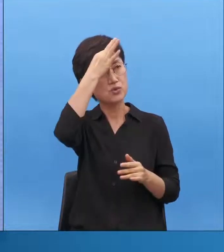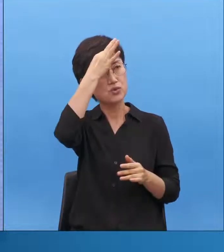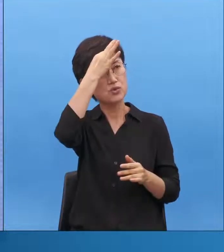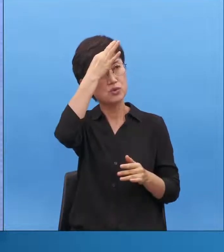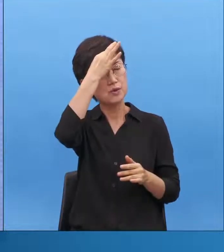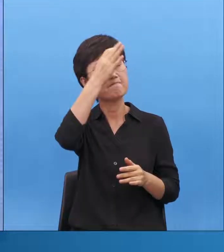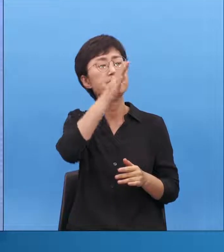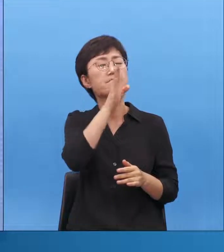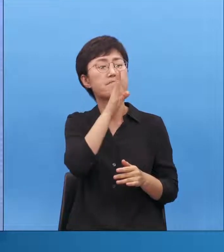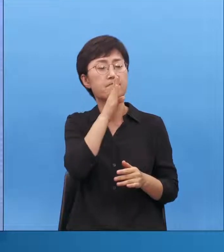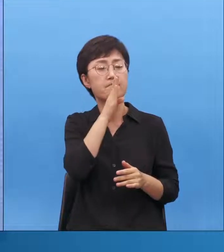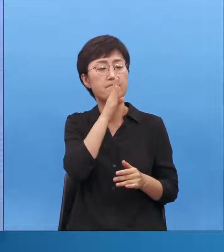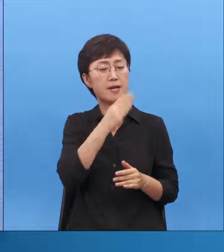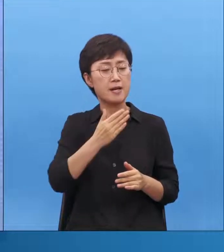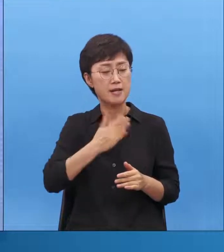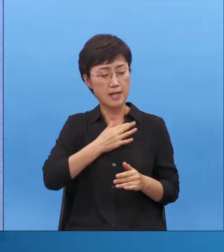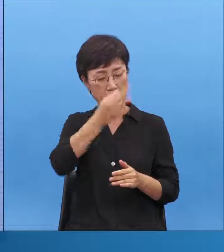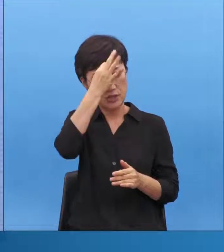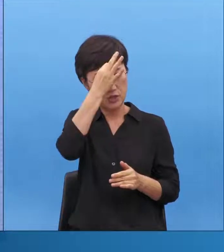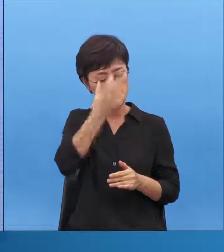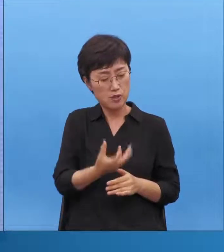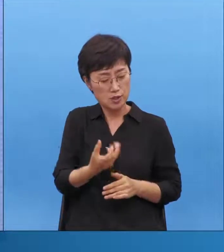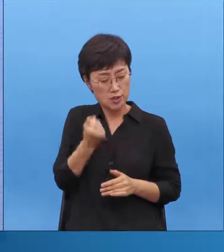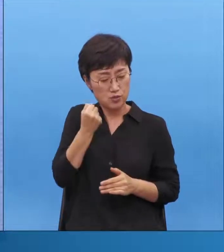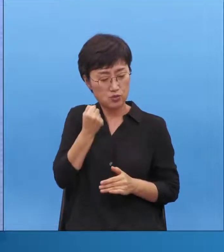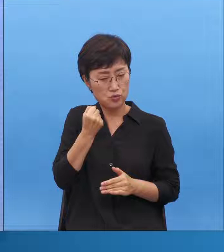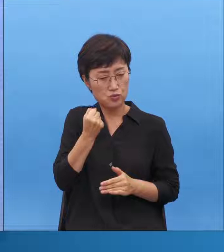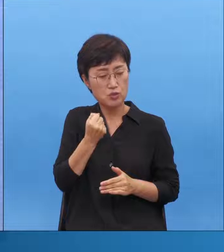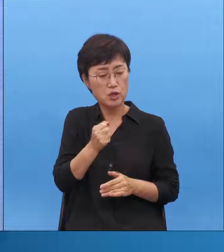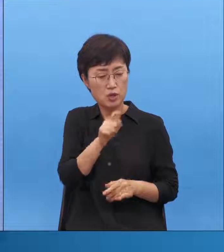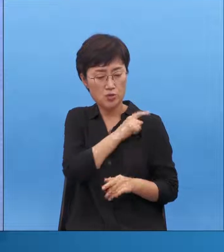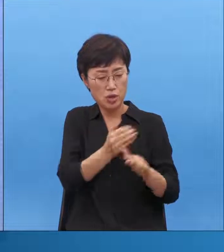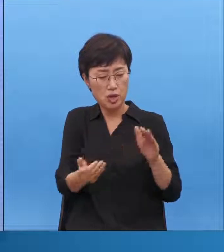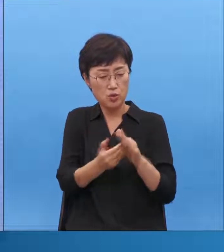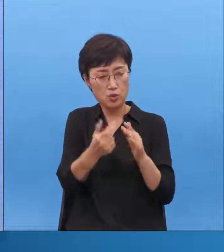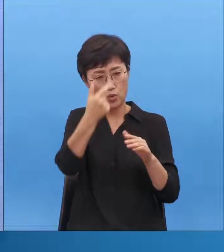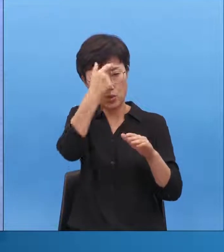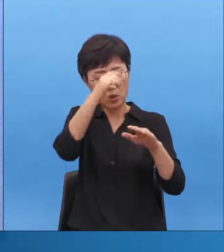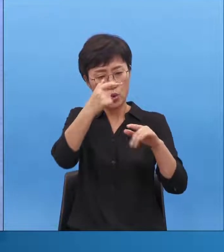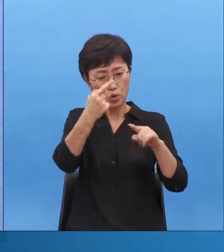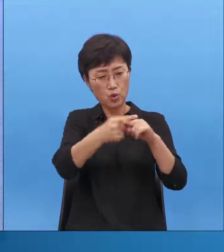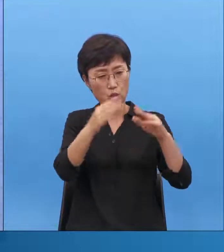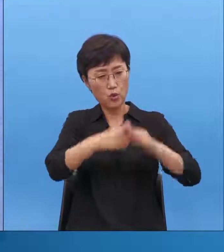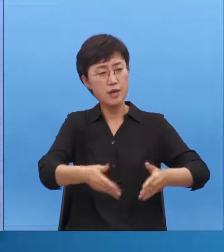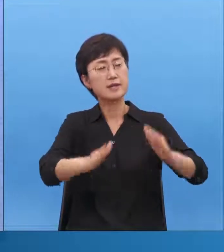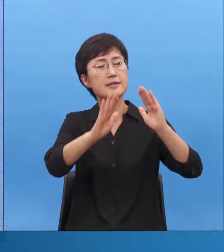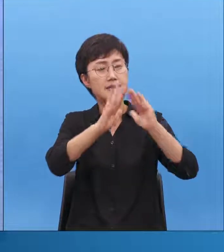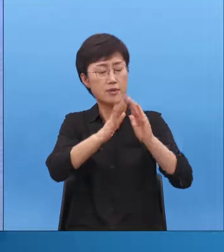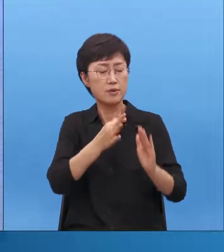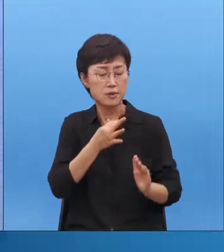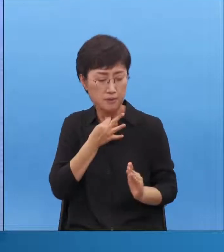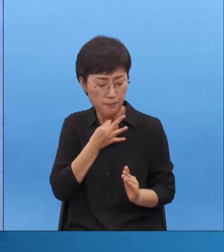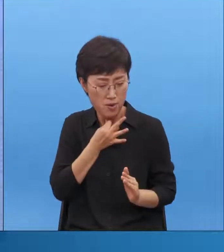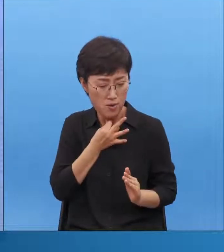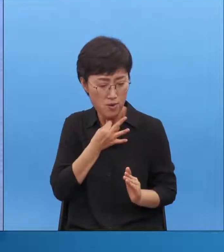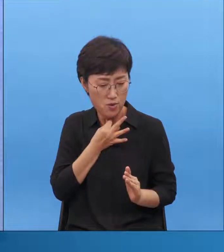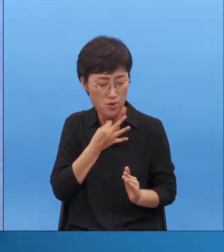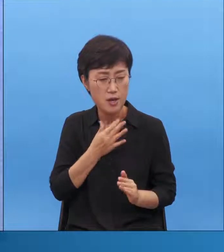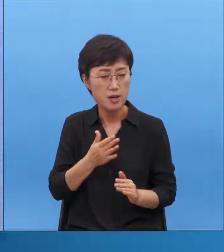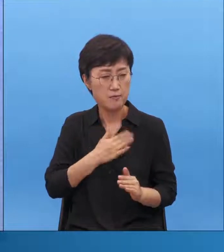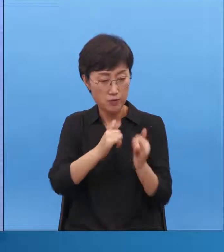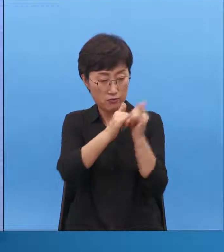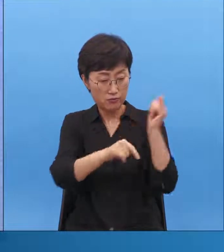up the occupation that is only 렘넌트들 once in this, 역사상에 한 번밖에 없는 나의 학업을 작품으로 만들어라. and to make my academics